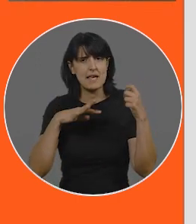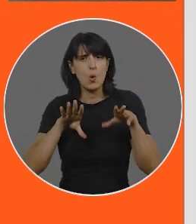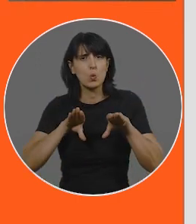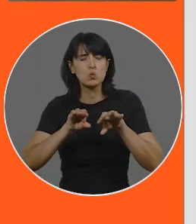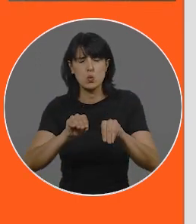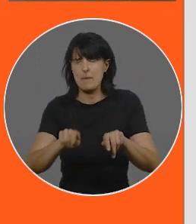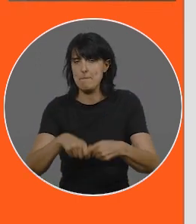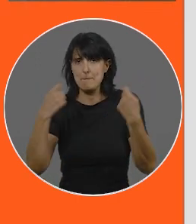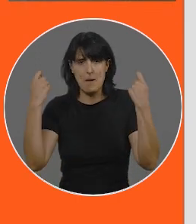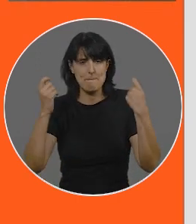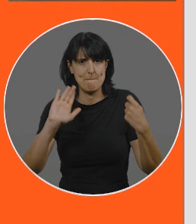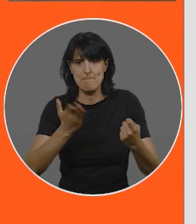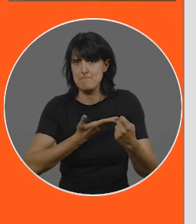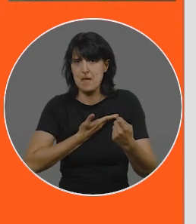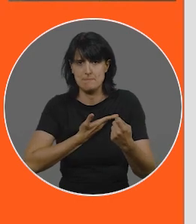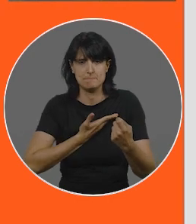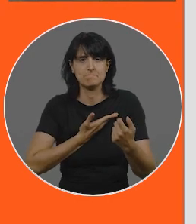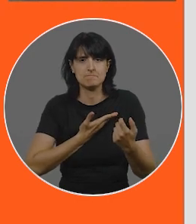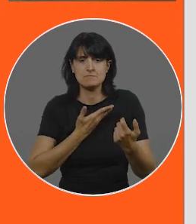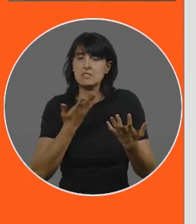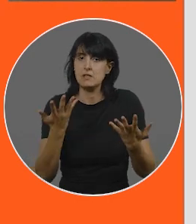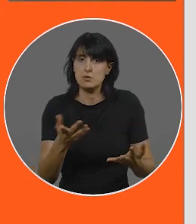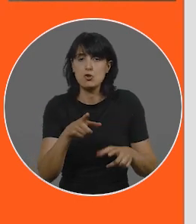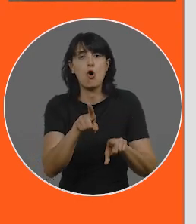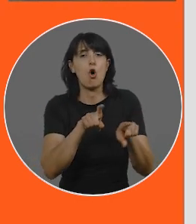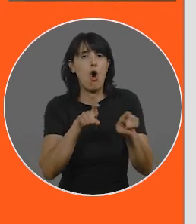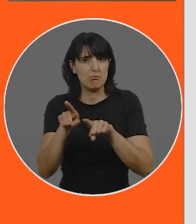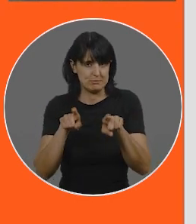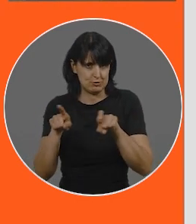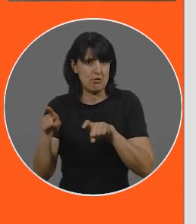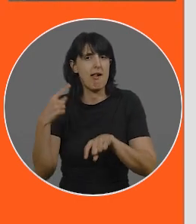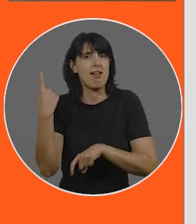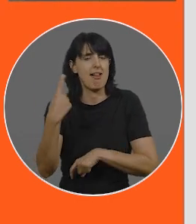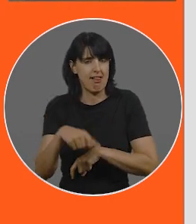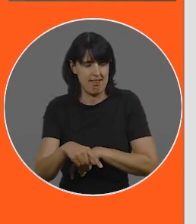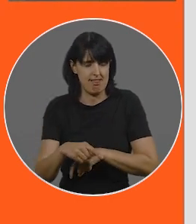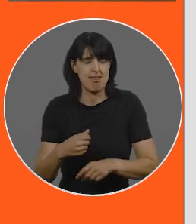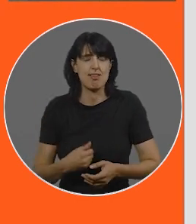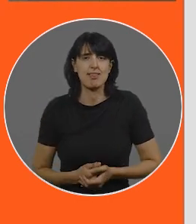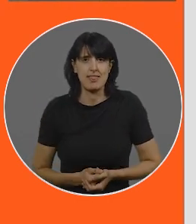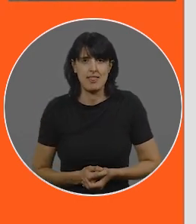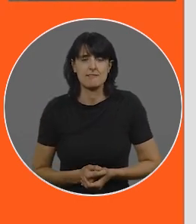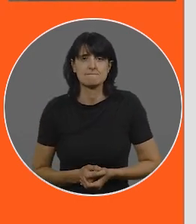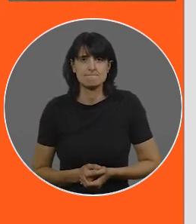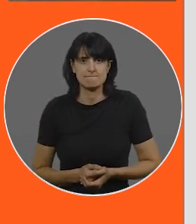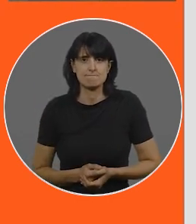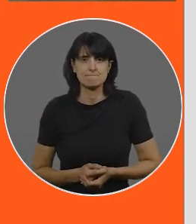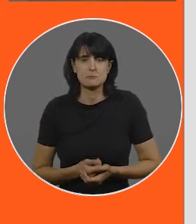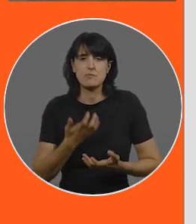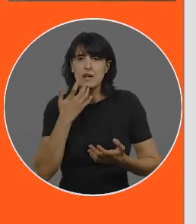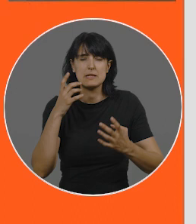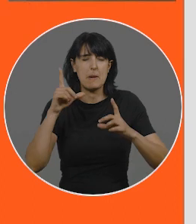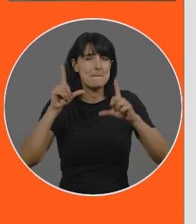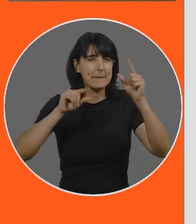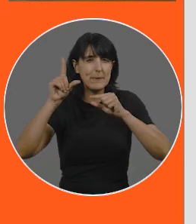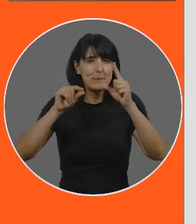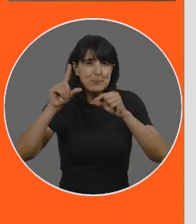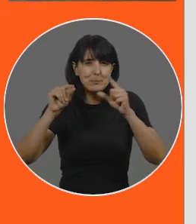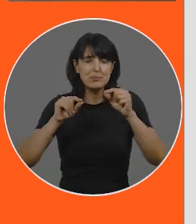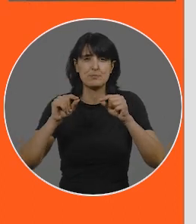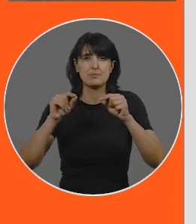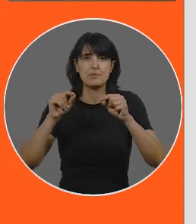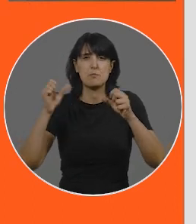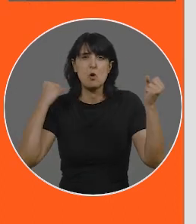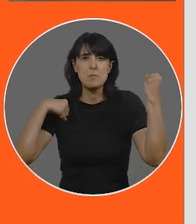d'usuari per aquest motiu. Llavors, hi ha una sèrie d'opcions per arreglar-ho. En el cas de